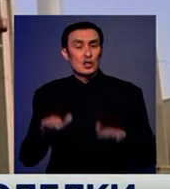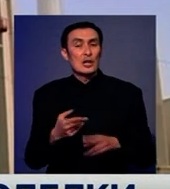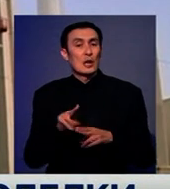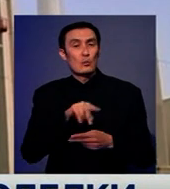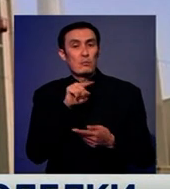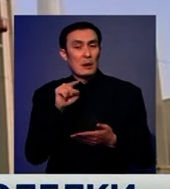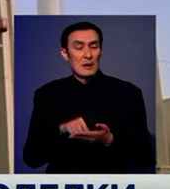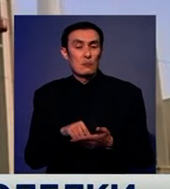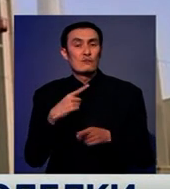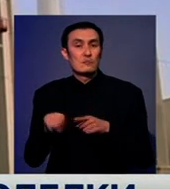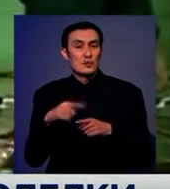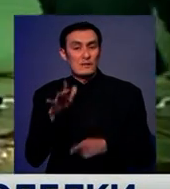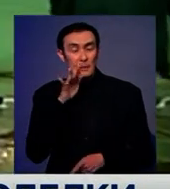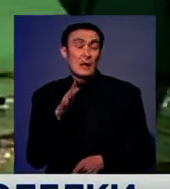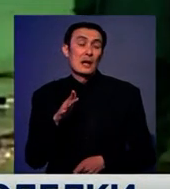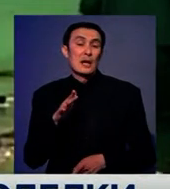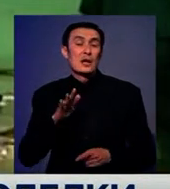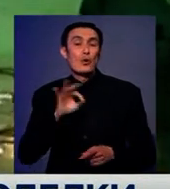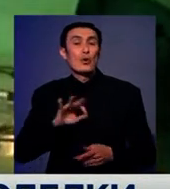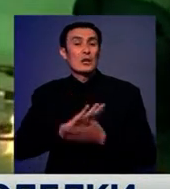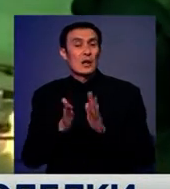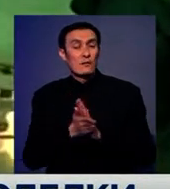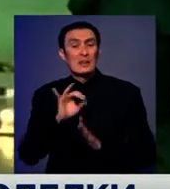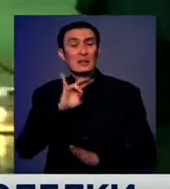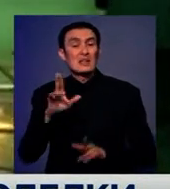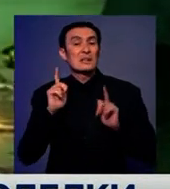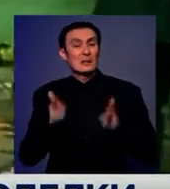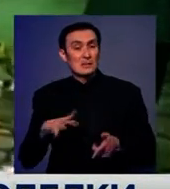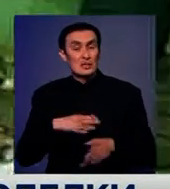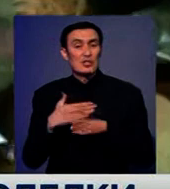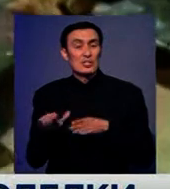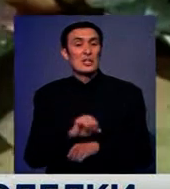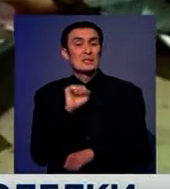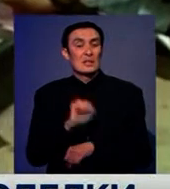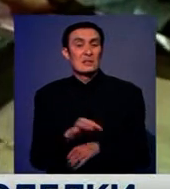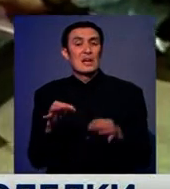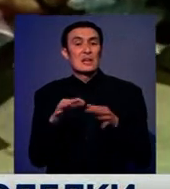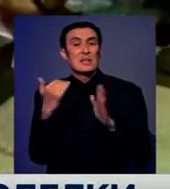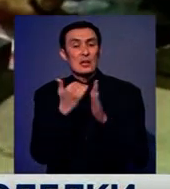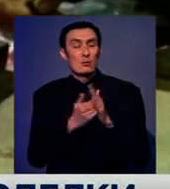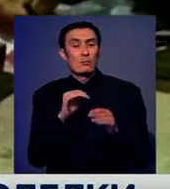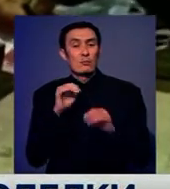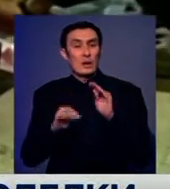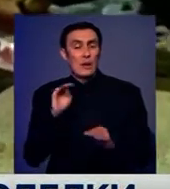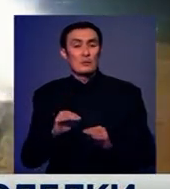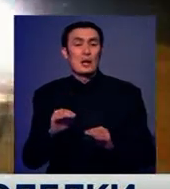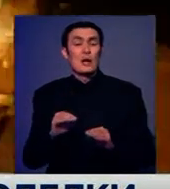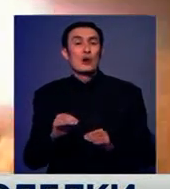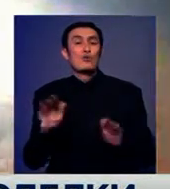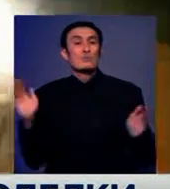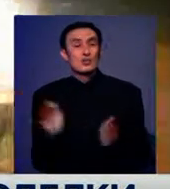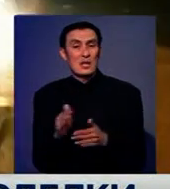эту проблему в ближайшее время. Дополню, согласно сделке, Тегеран согласился частично свернуть ядерную программу взамен на